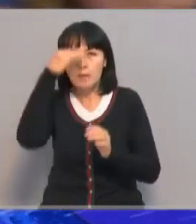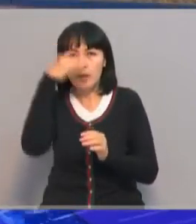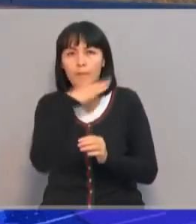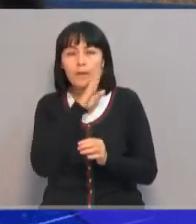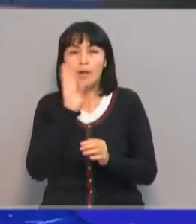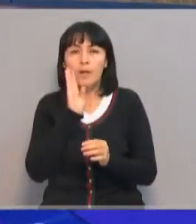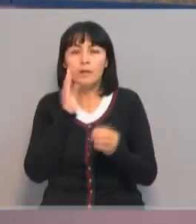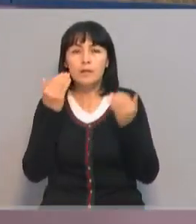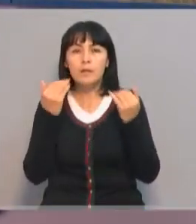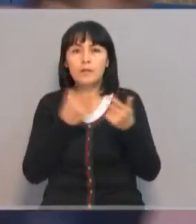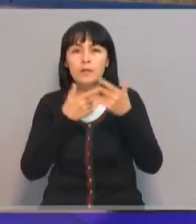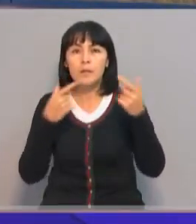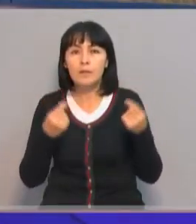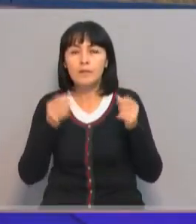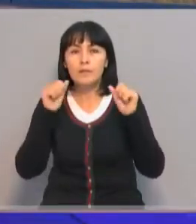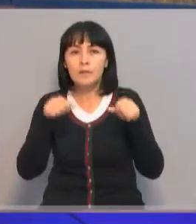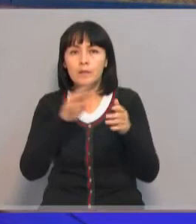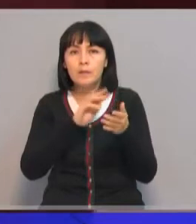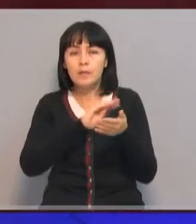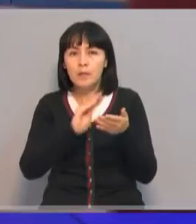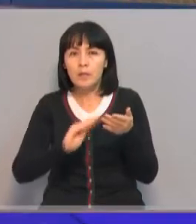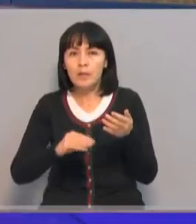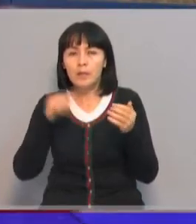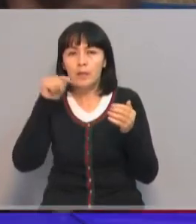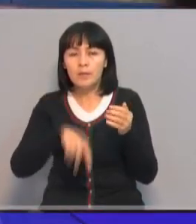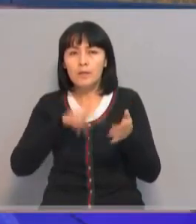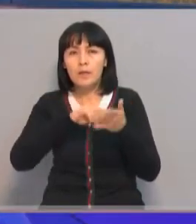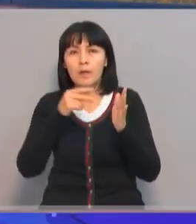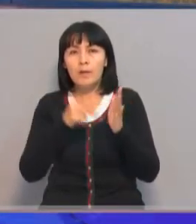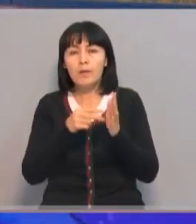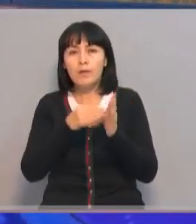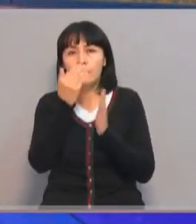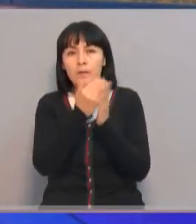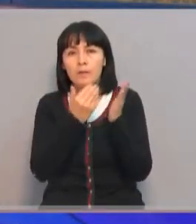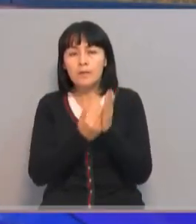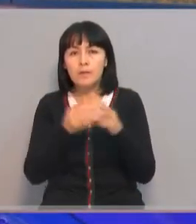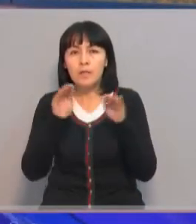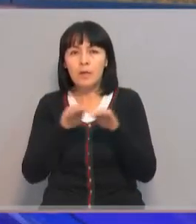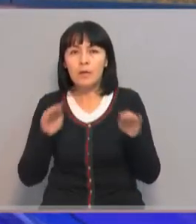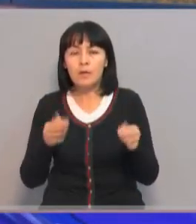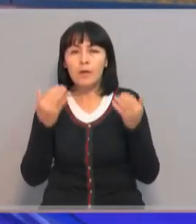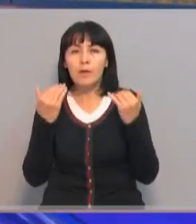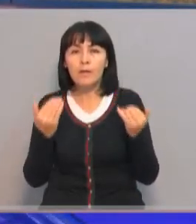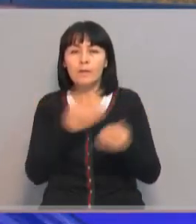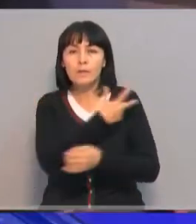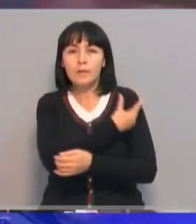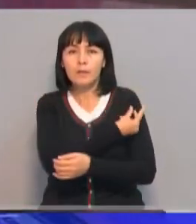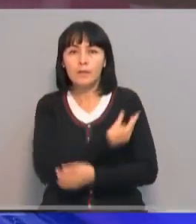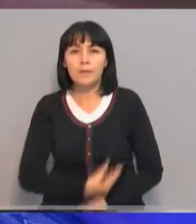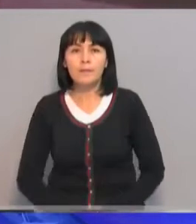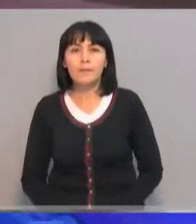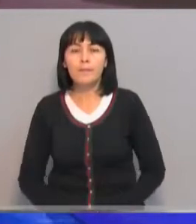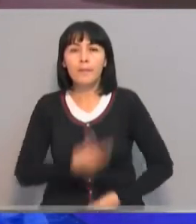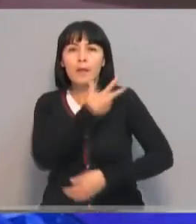вакцинацию. Информированное согласие собирается заранее в процессе планирования и составления списка подростков, подлежащих вакцинации.